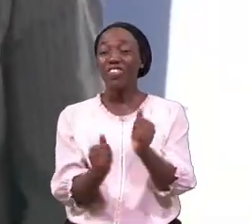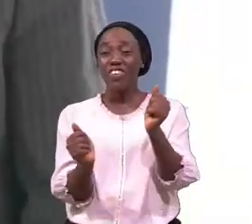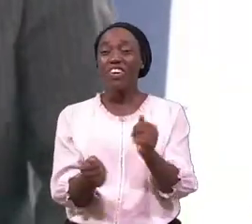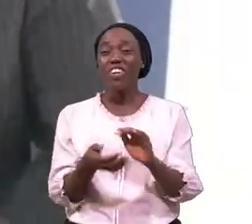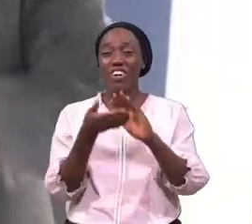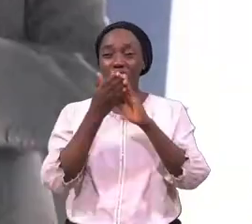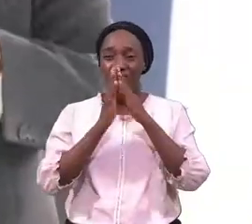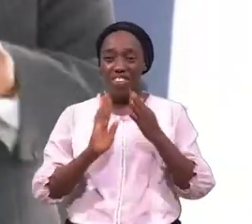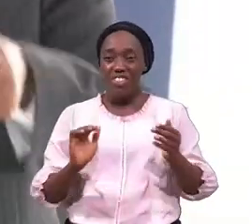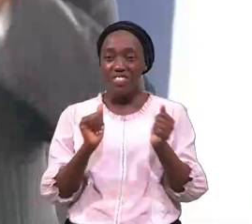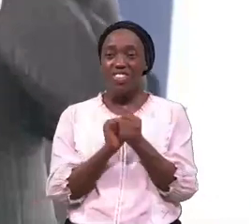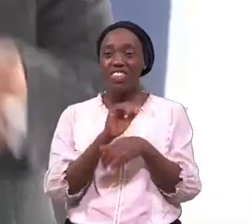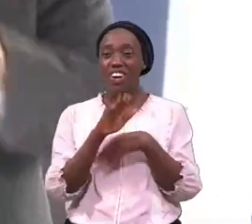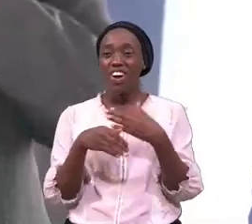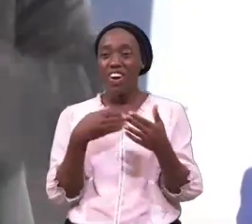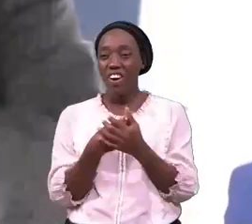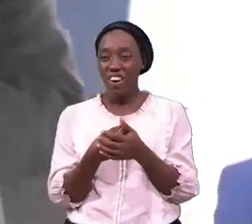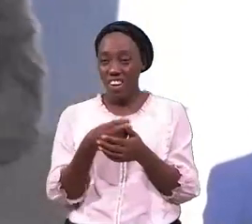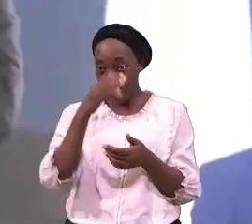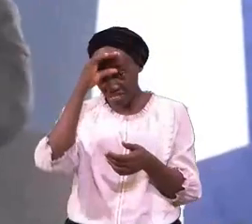Recherchez la paix avec tous.